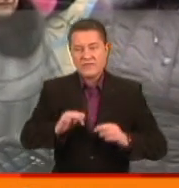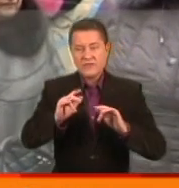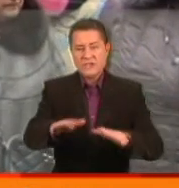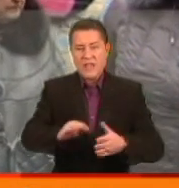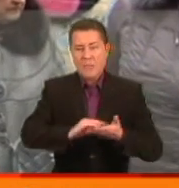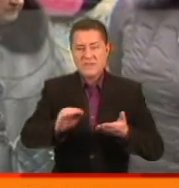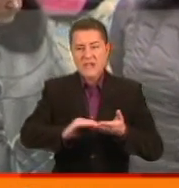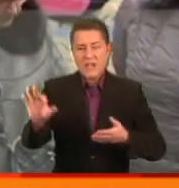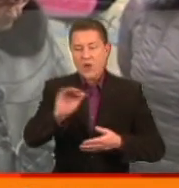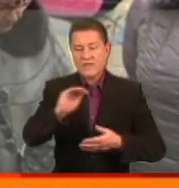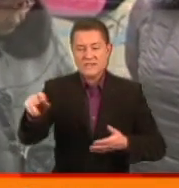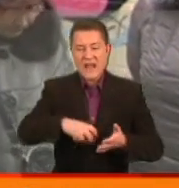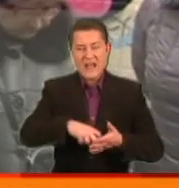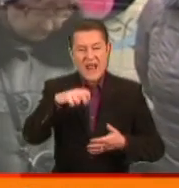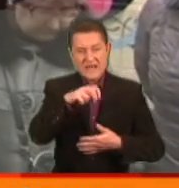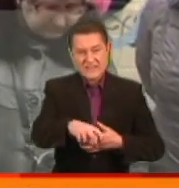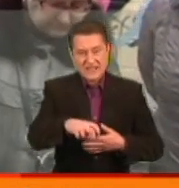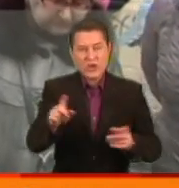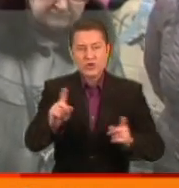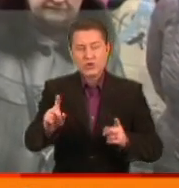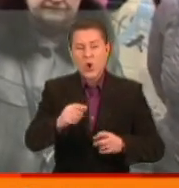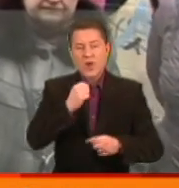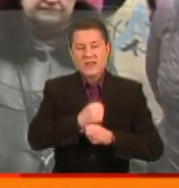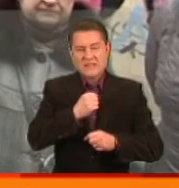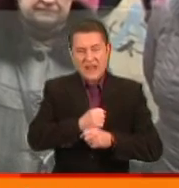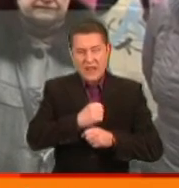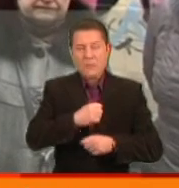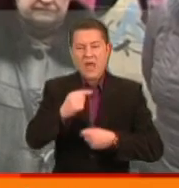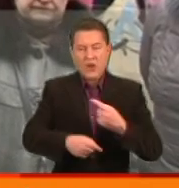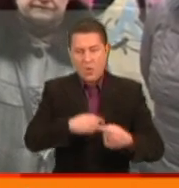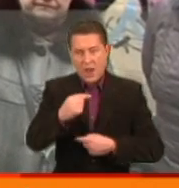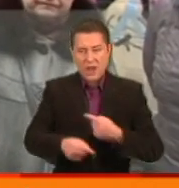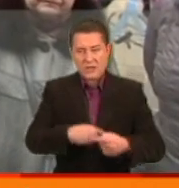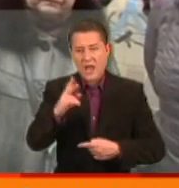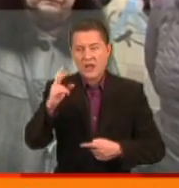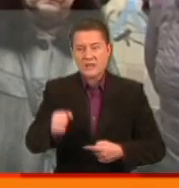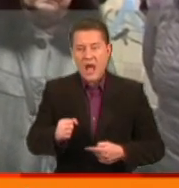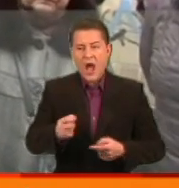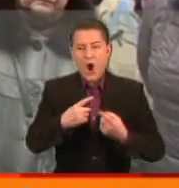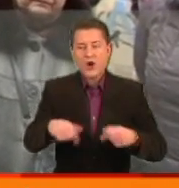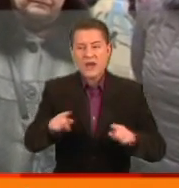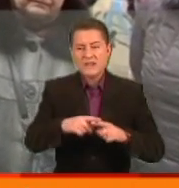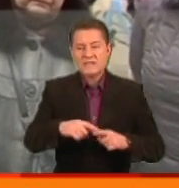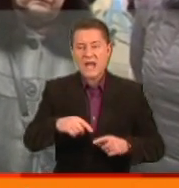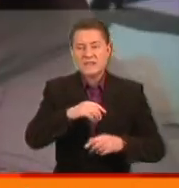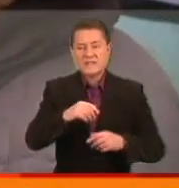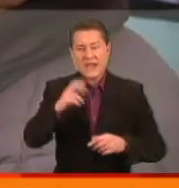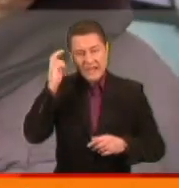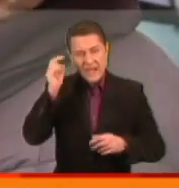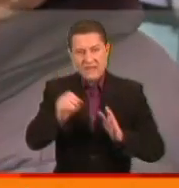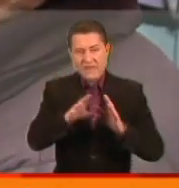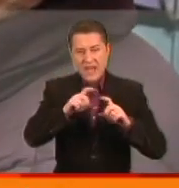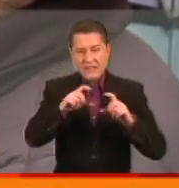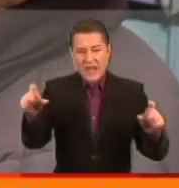писати офіційні листи, те, що ми робимо регулярно на організацію ПАТ «Київенерго». Коли